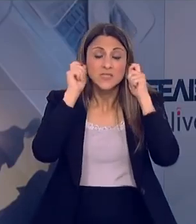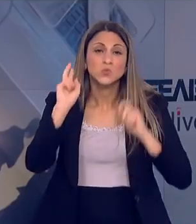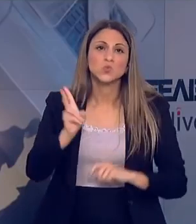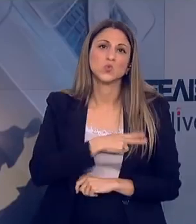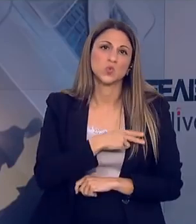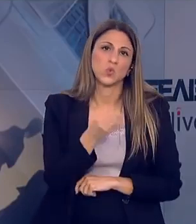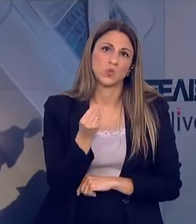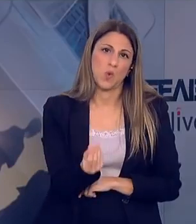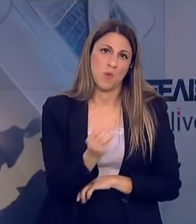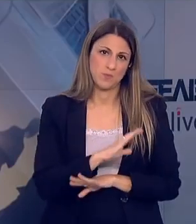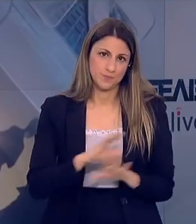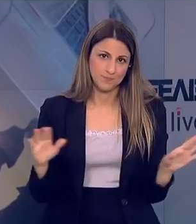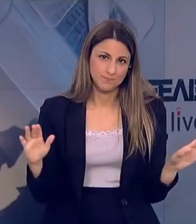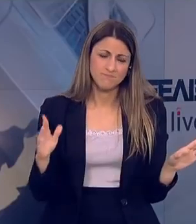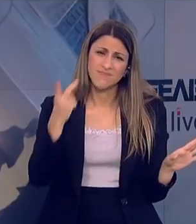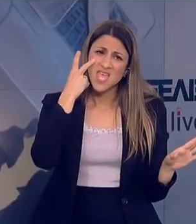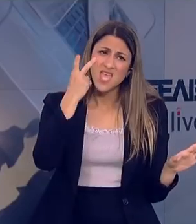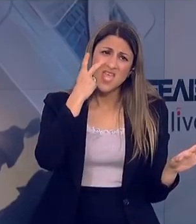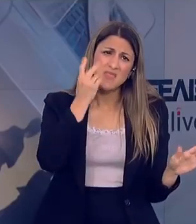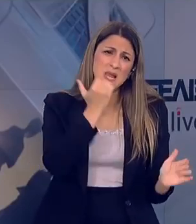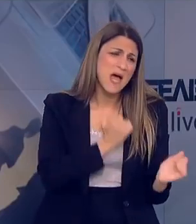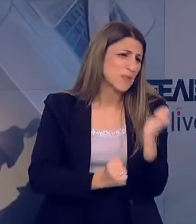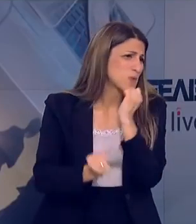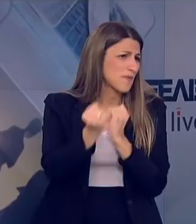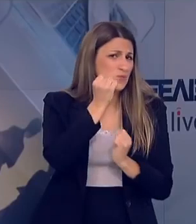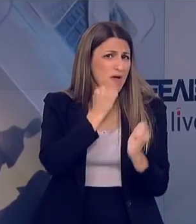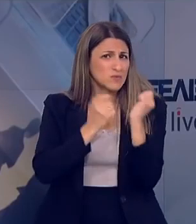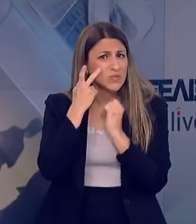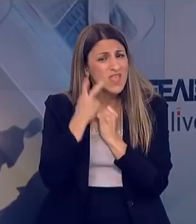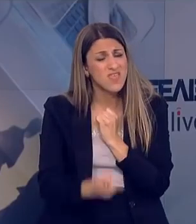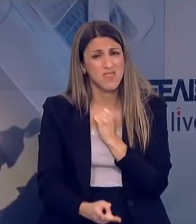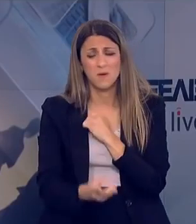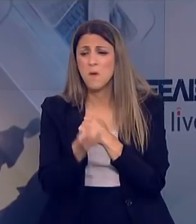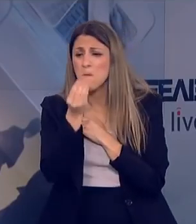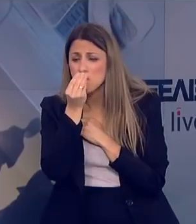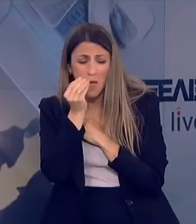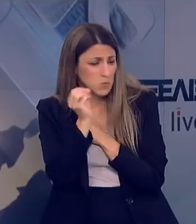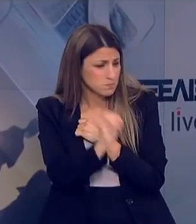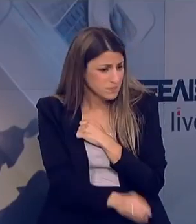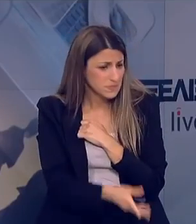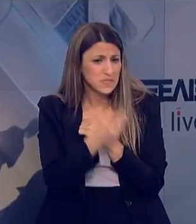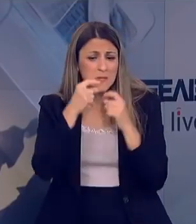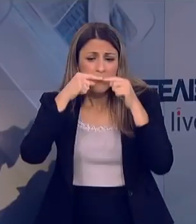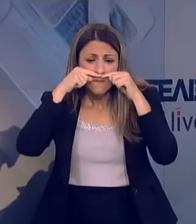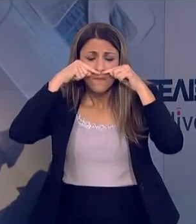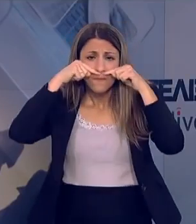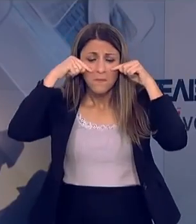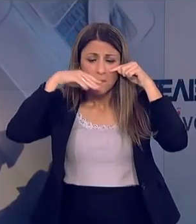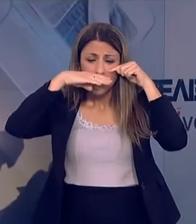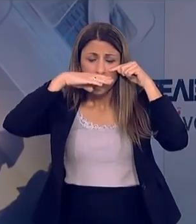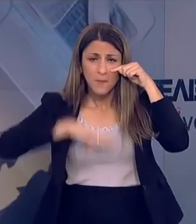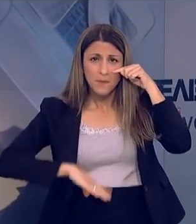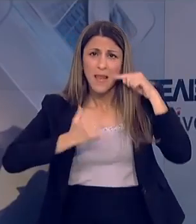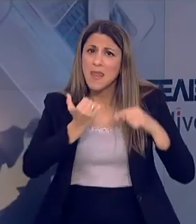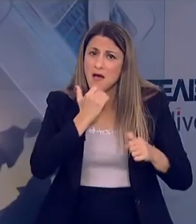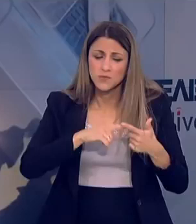τρόπο. Είδα πολλούς ανθρώπους τις τελευταίες μέρες να τη χειρίζονται με λάθος τρόπο. Να είναι η μάσκα κάτω από τη μύτη,